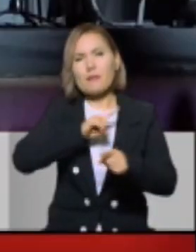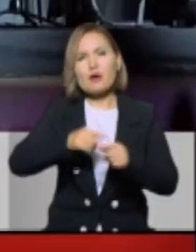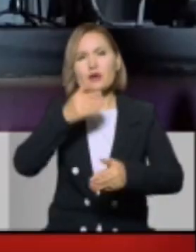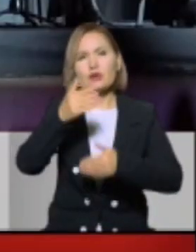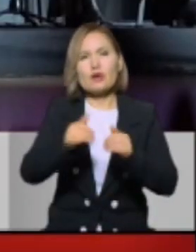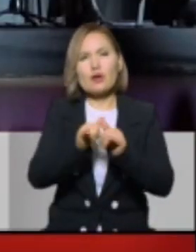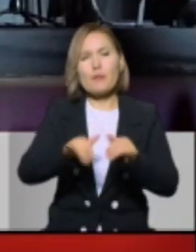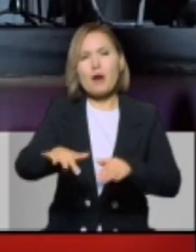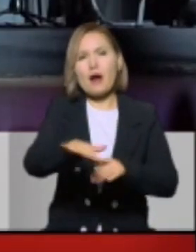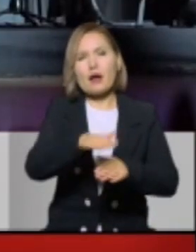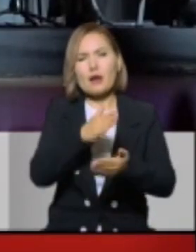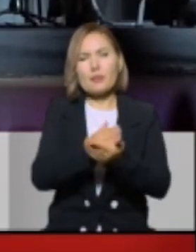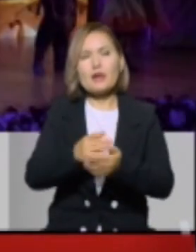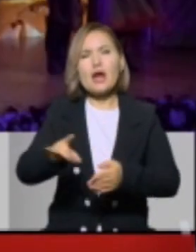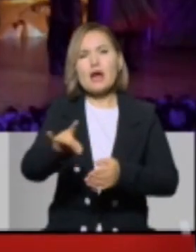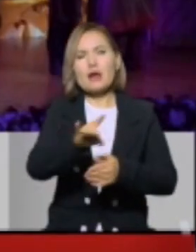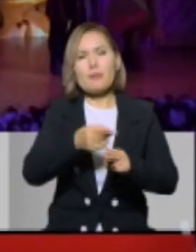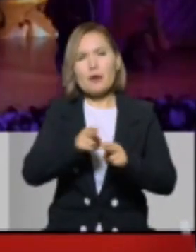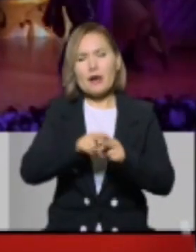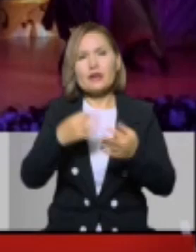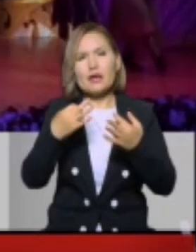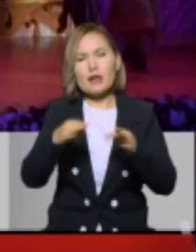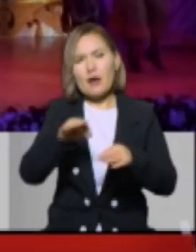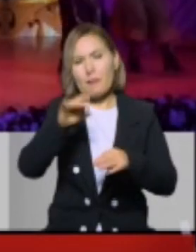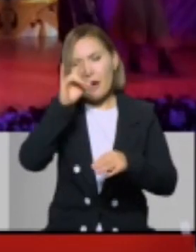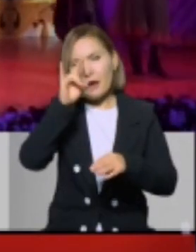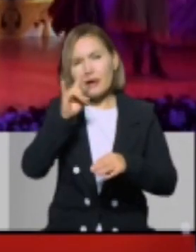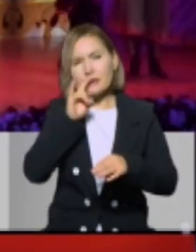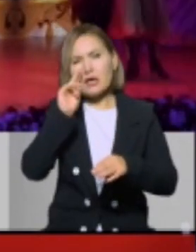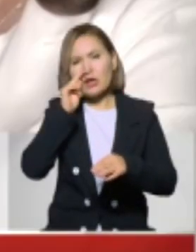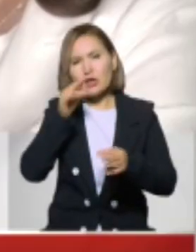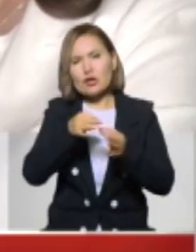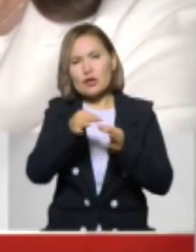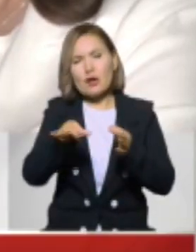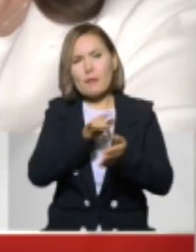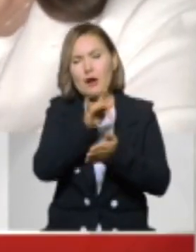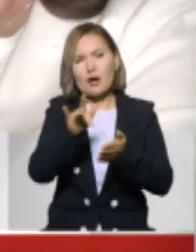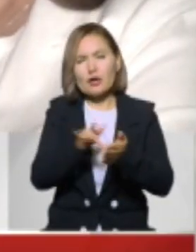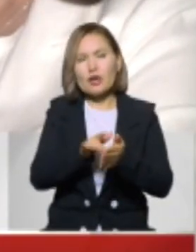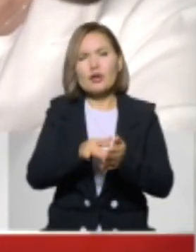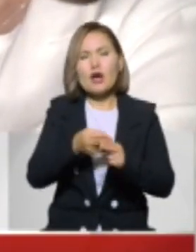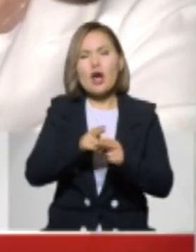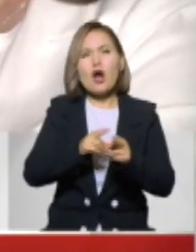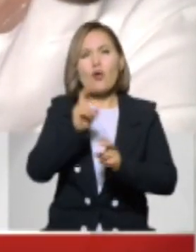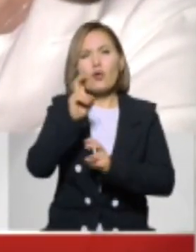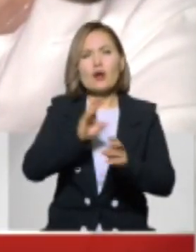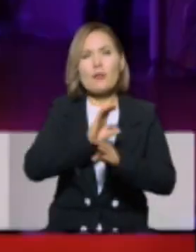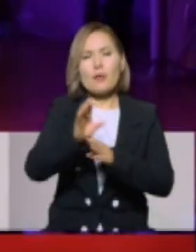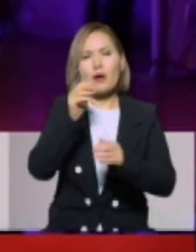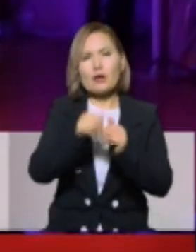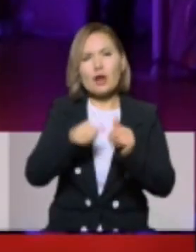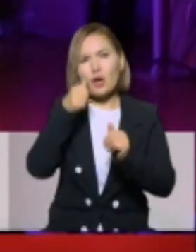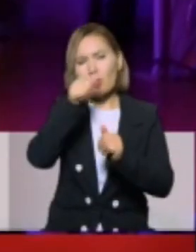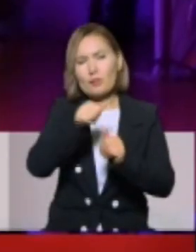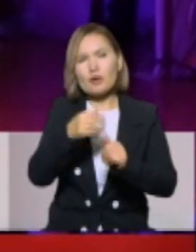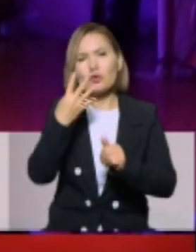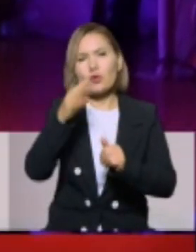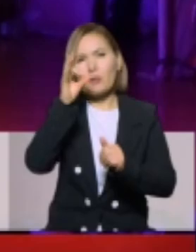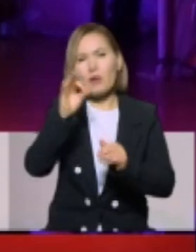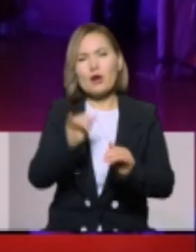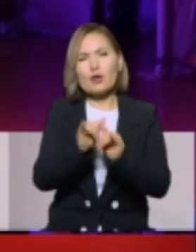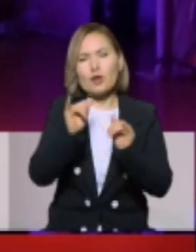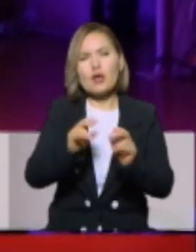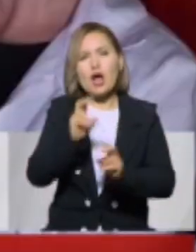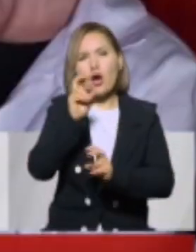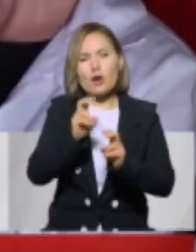жатқан аймақ саналады. Республикадағы дербес қала мәртебесіне ие болған 6 жылдың ішінде өңірлік өнім көлемі жыл сайын 4%-ға өсіп келеді.